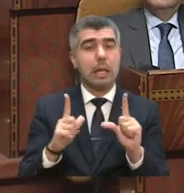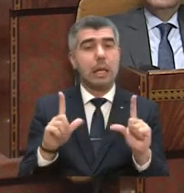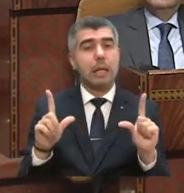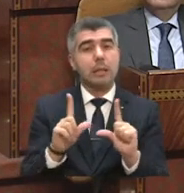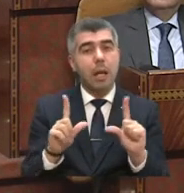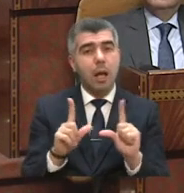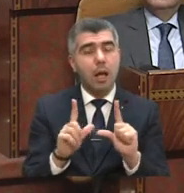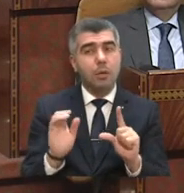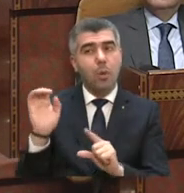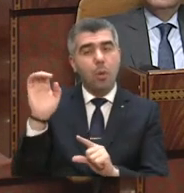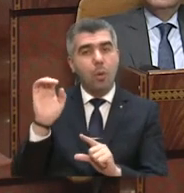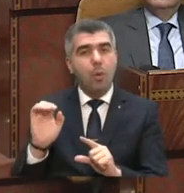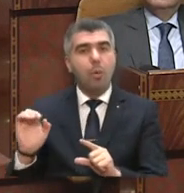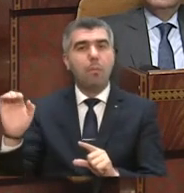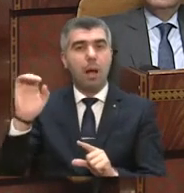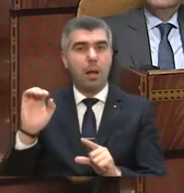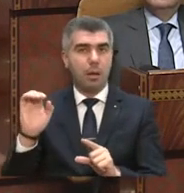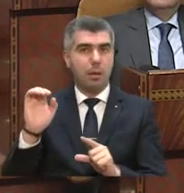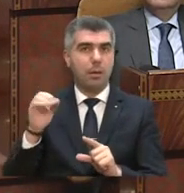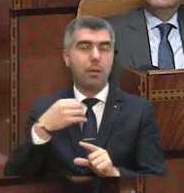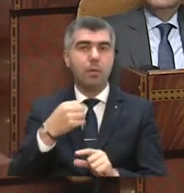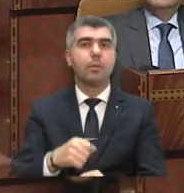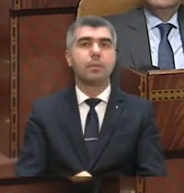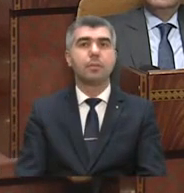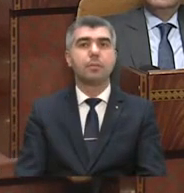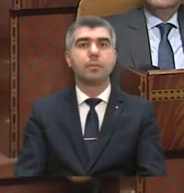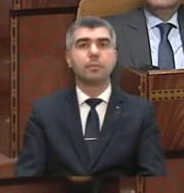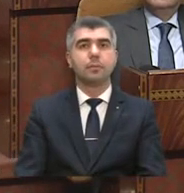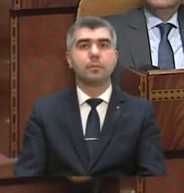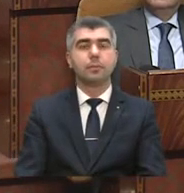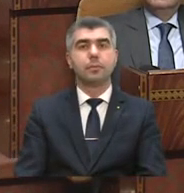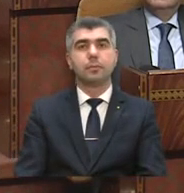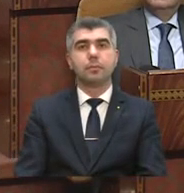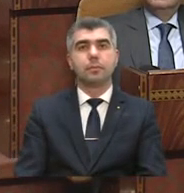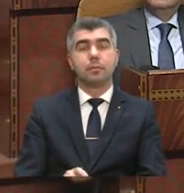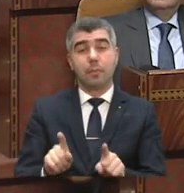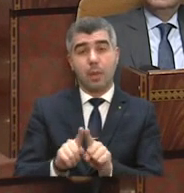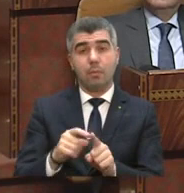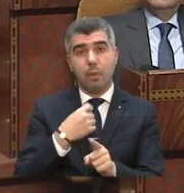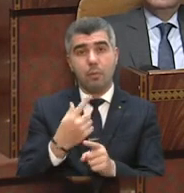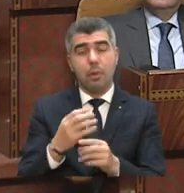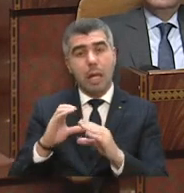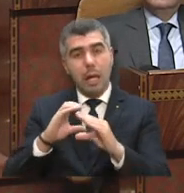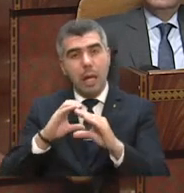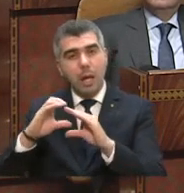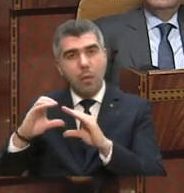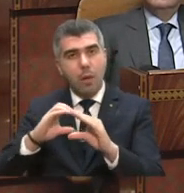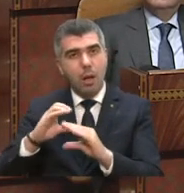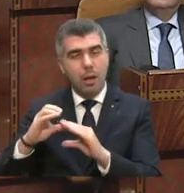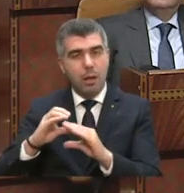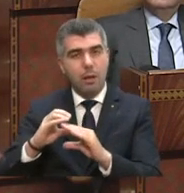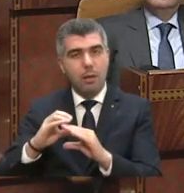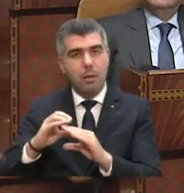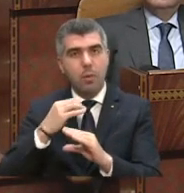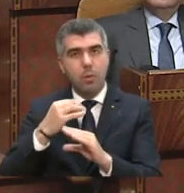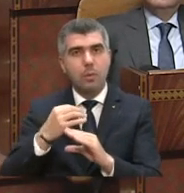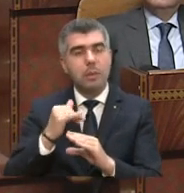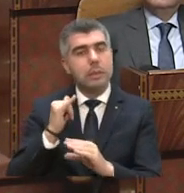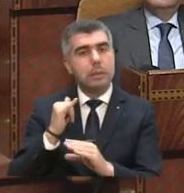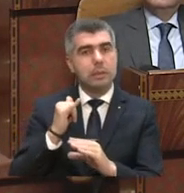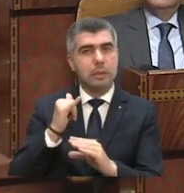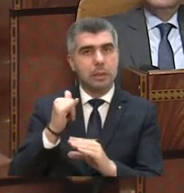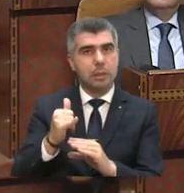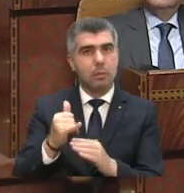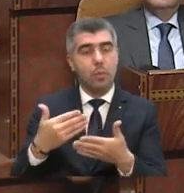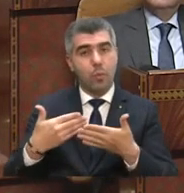لإذاعة أوروبا واحد واللي كيشير فيها على أنه أن حصل حوار ثم وجهت تهديدات